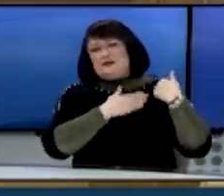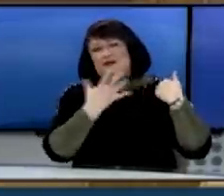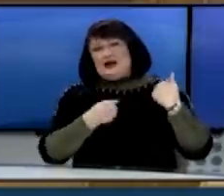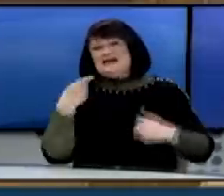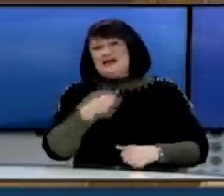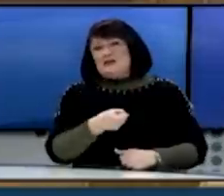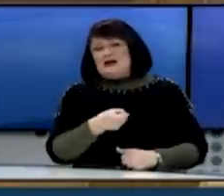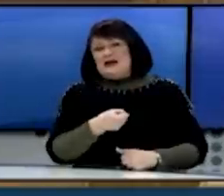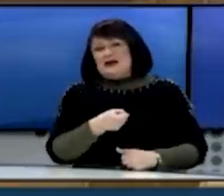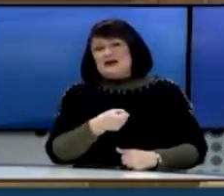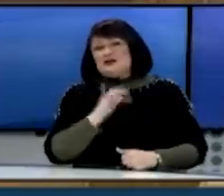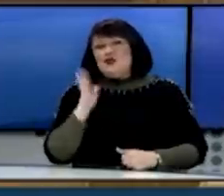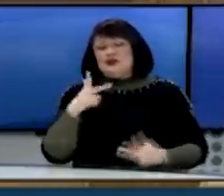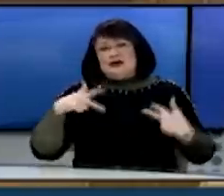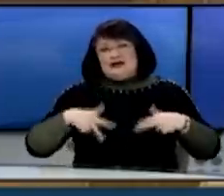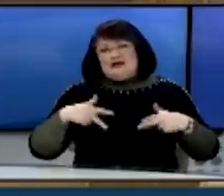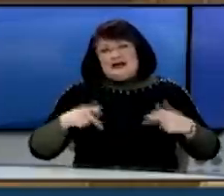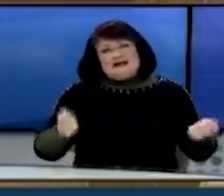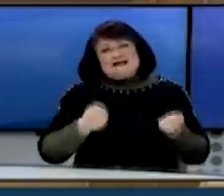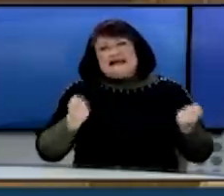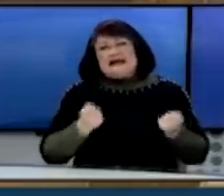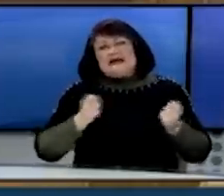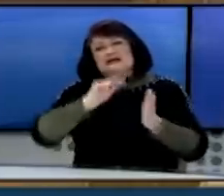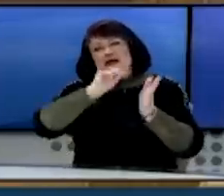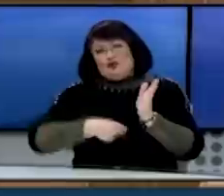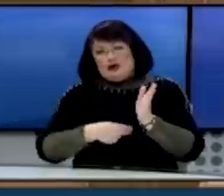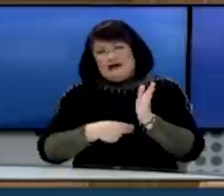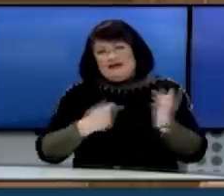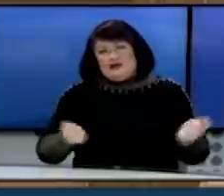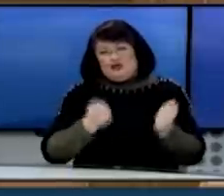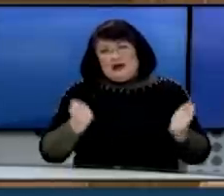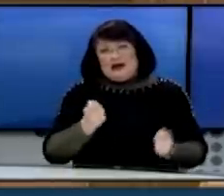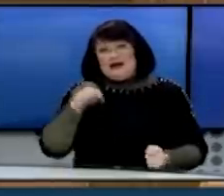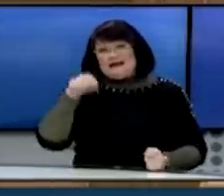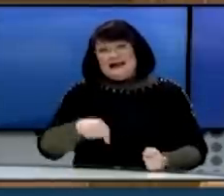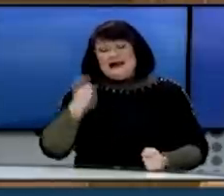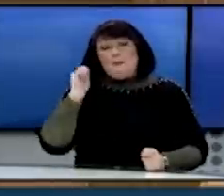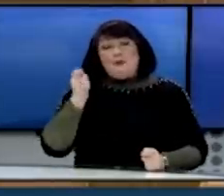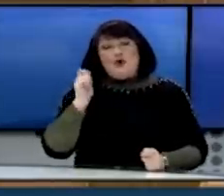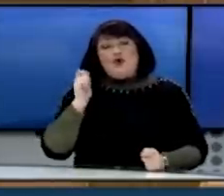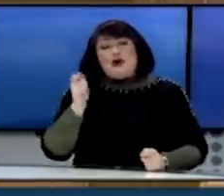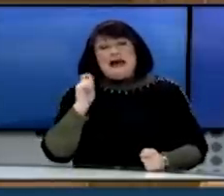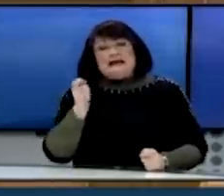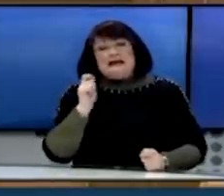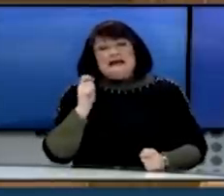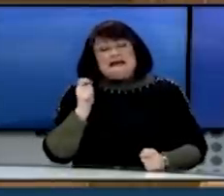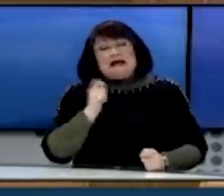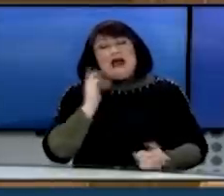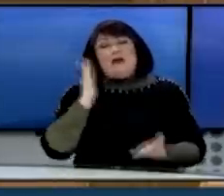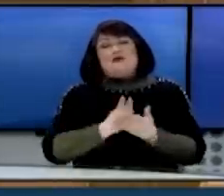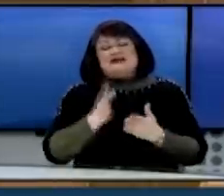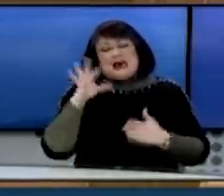λαό όσες κυβερνήσεις βάλατε την υπογραφή σας σε μια τέτοια πολιτική συνειδητή